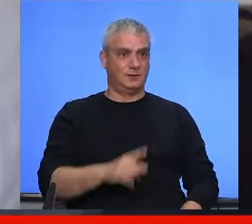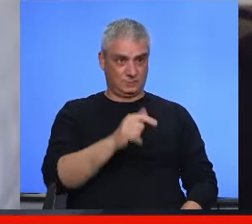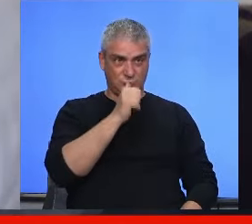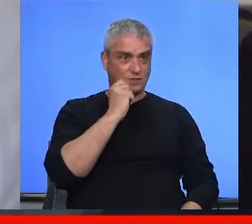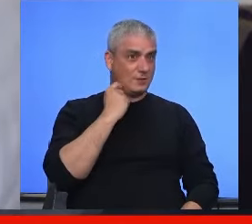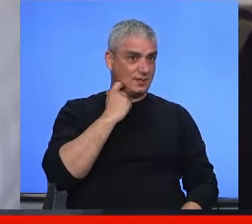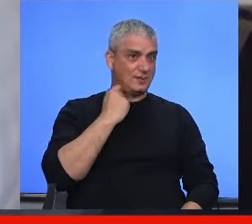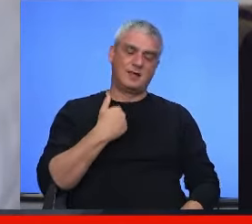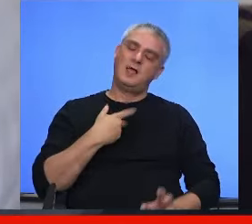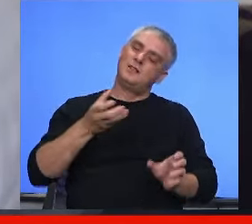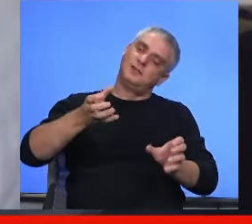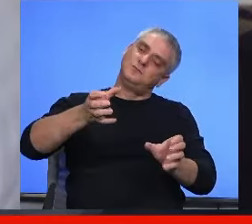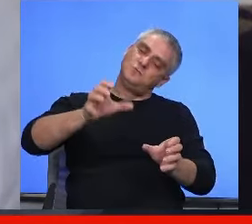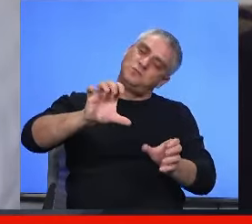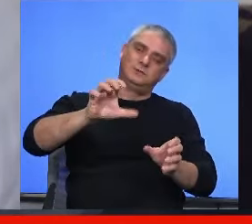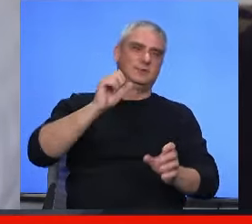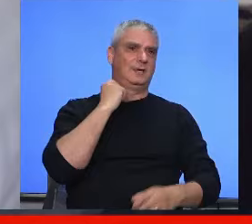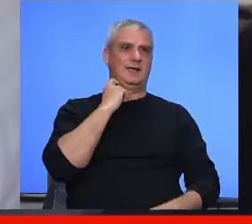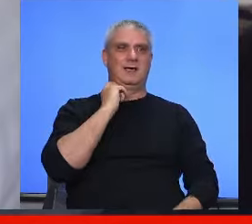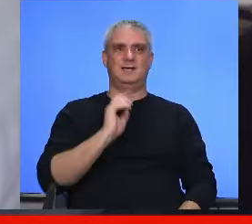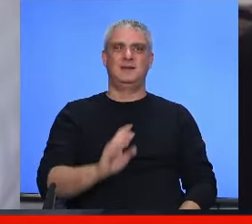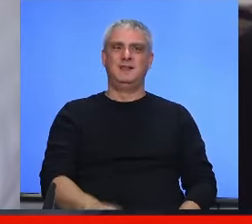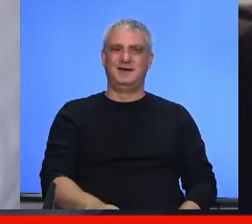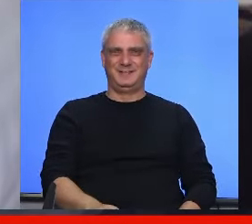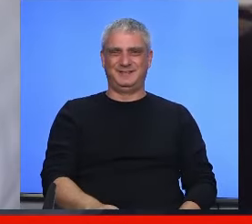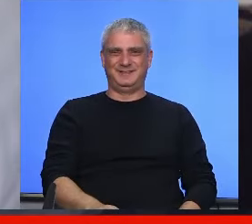יין? אני מוזג יין.